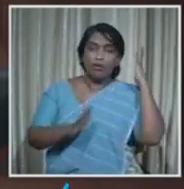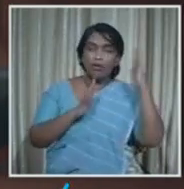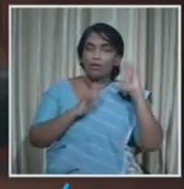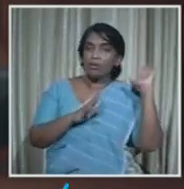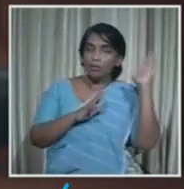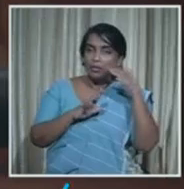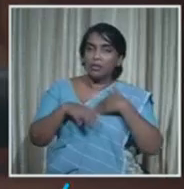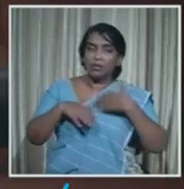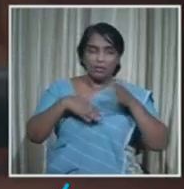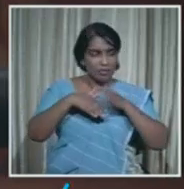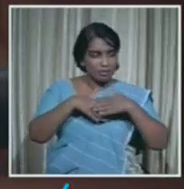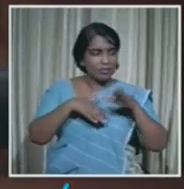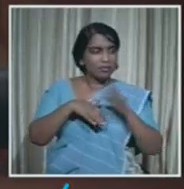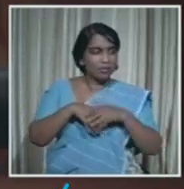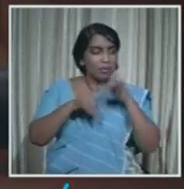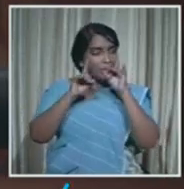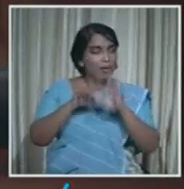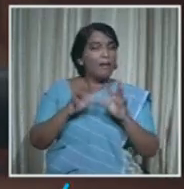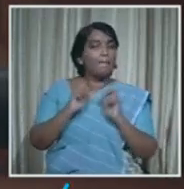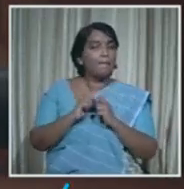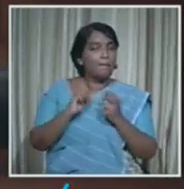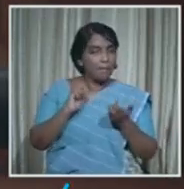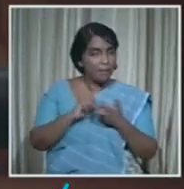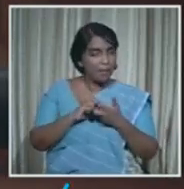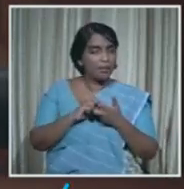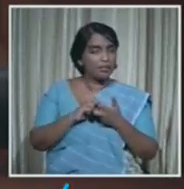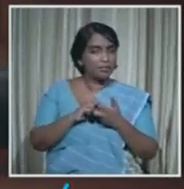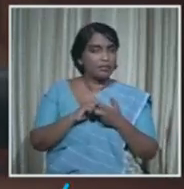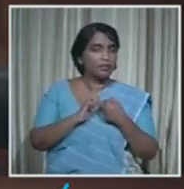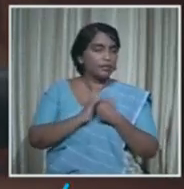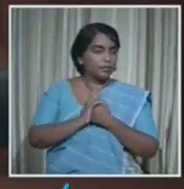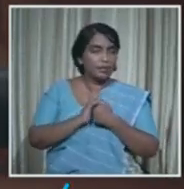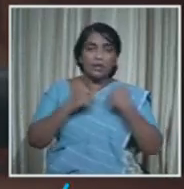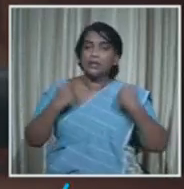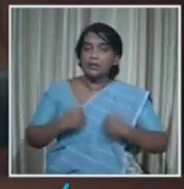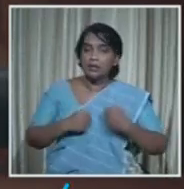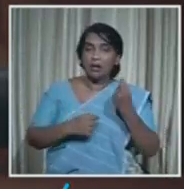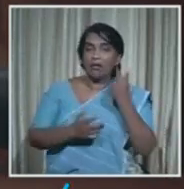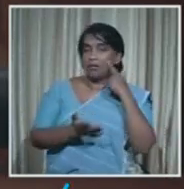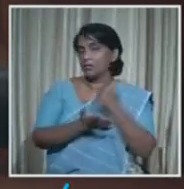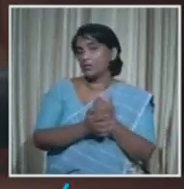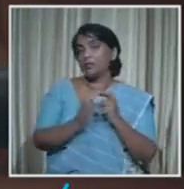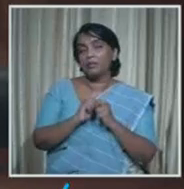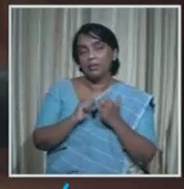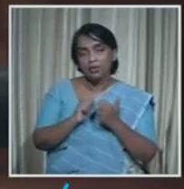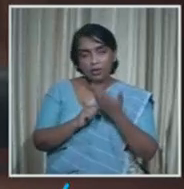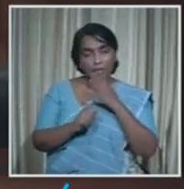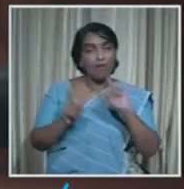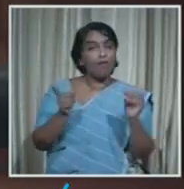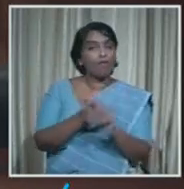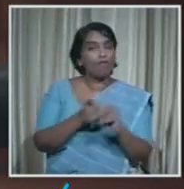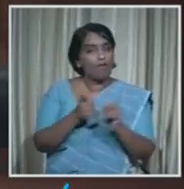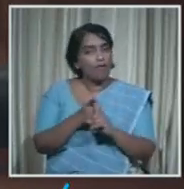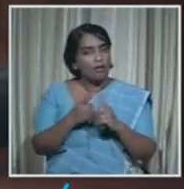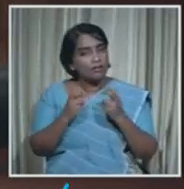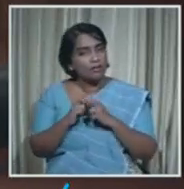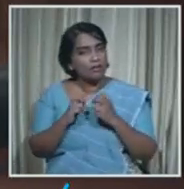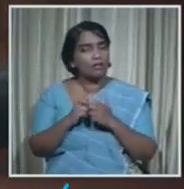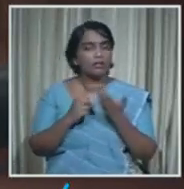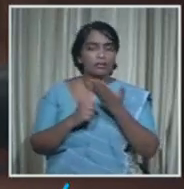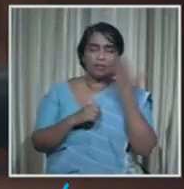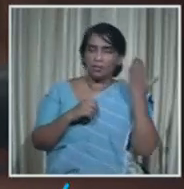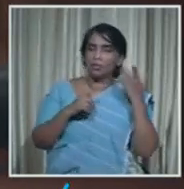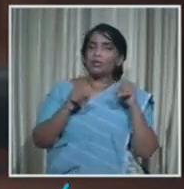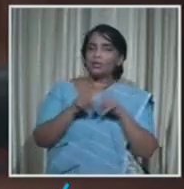අපි අත්දැකලා තිබෙනවා මෙවැනි අර්බුදයක් ගරු සභාපතිතුමක ආර්ථික අර්බුදයක් වෙන්න පුළුවන් යුද්ධයක් ඇසී විදිහින් ඇති කරන අර්බුදයක් වෙන්න